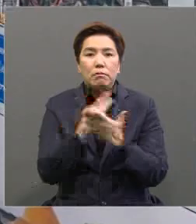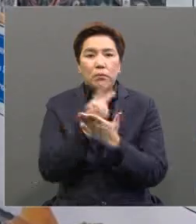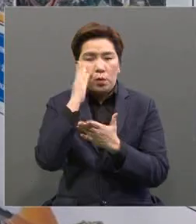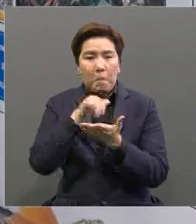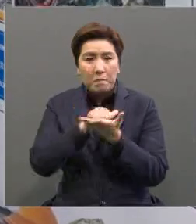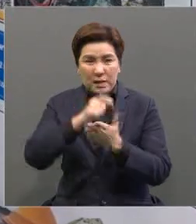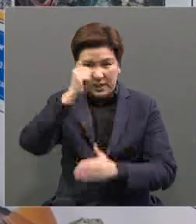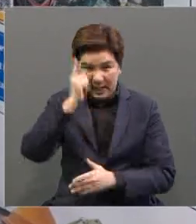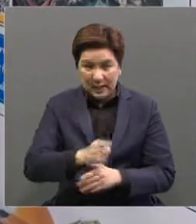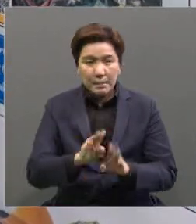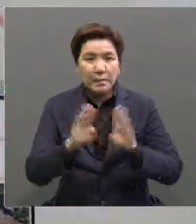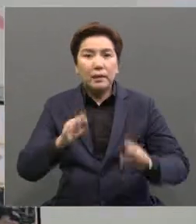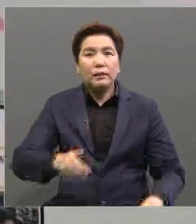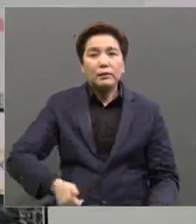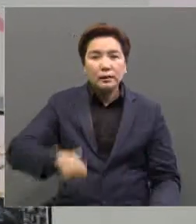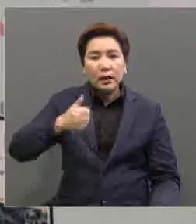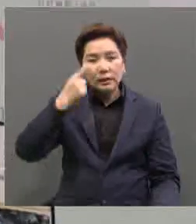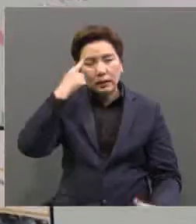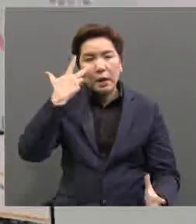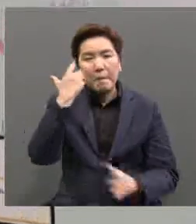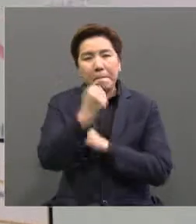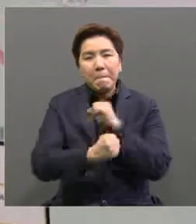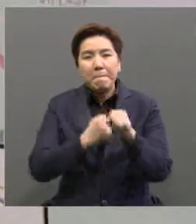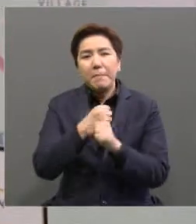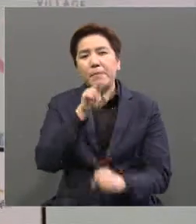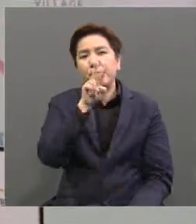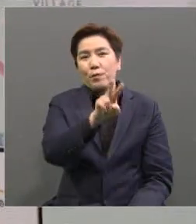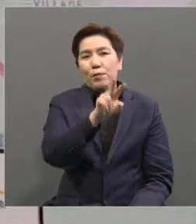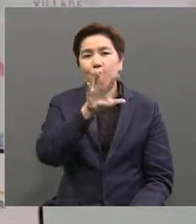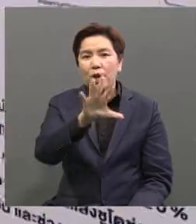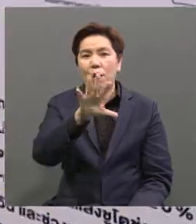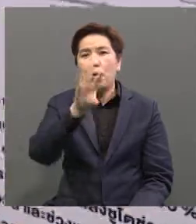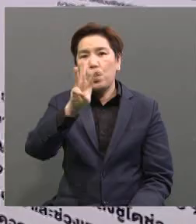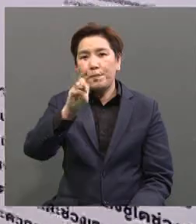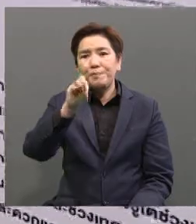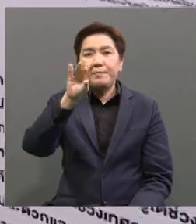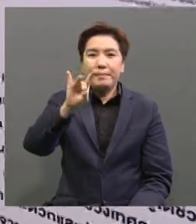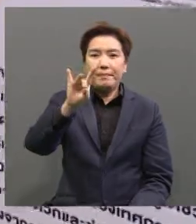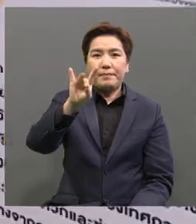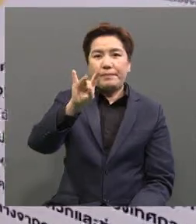ว่าจะสามารถให้บริการแบบเต็มรูปแบบได้นะครับในประมาณปี2568ครับ